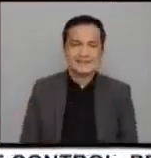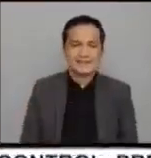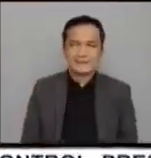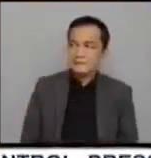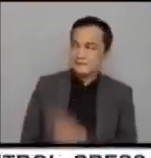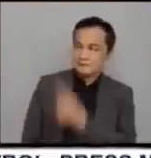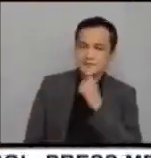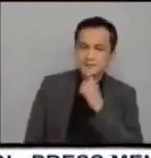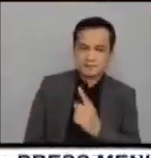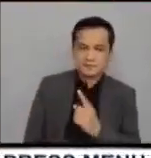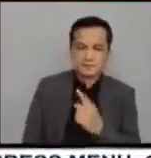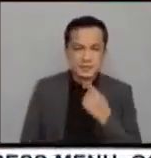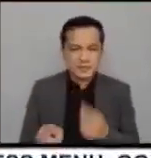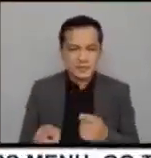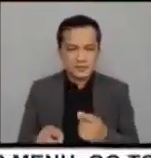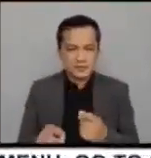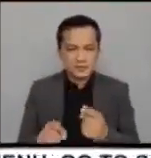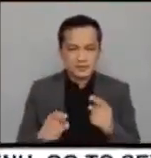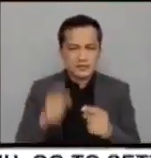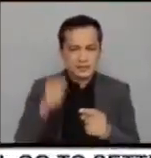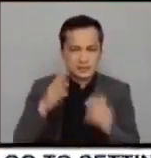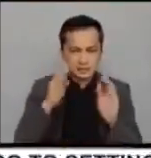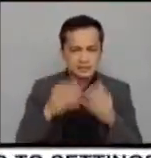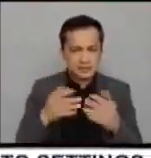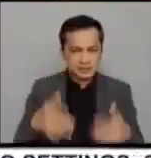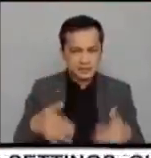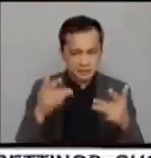God-centered life nila para mas